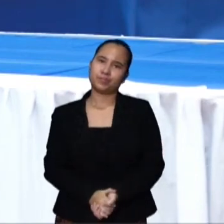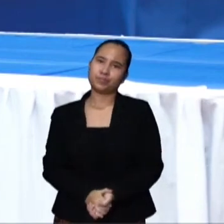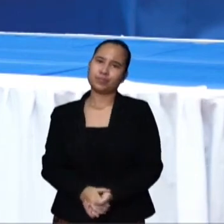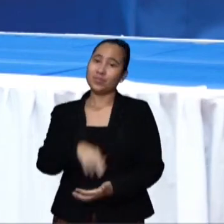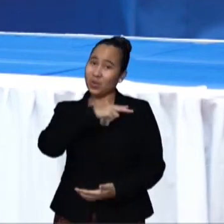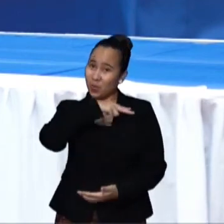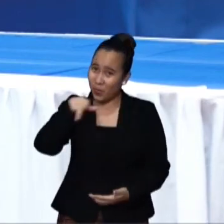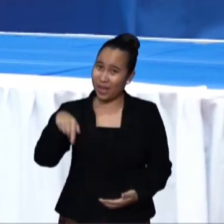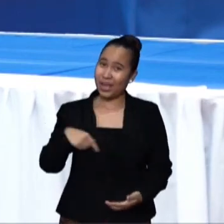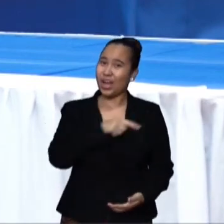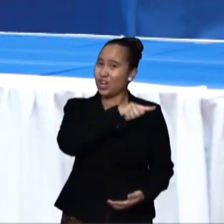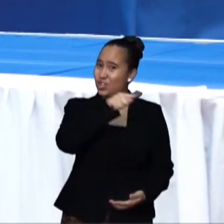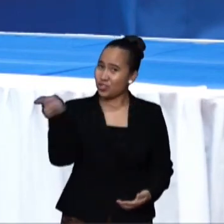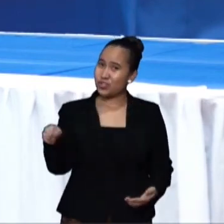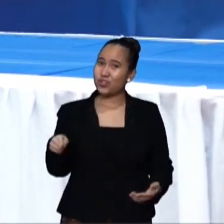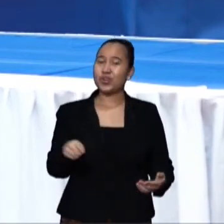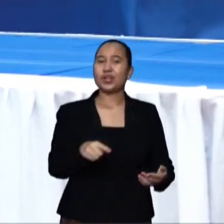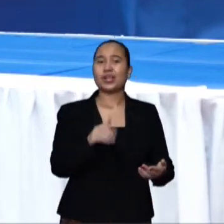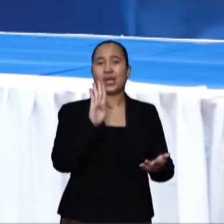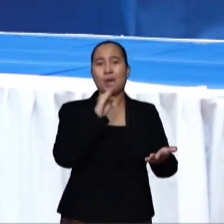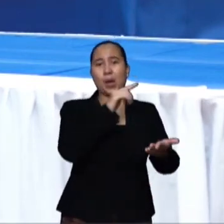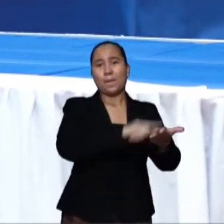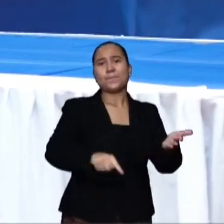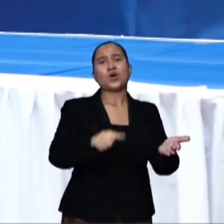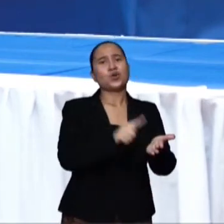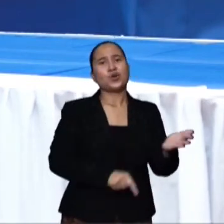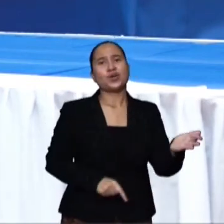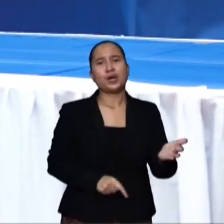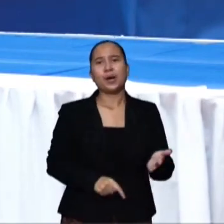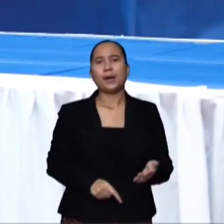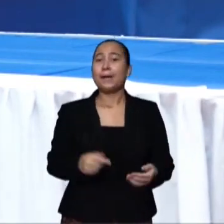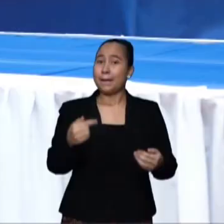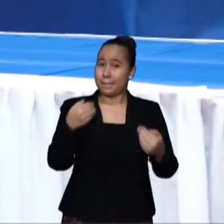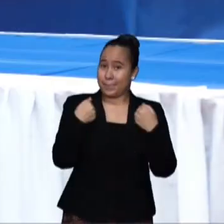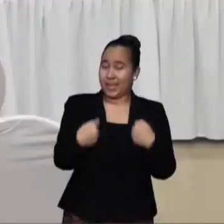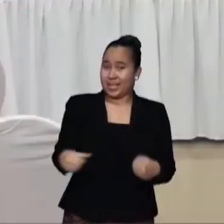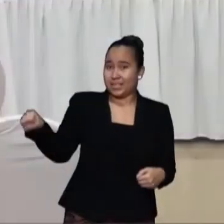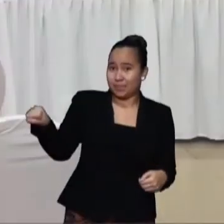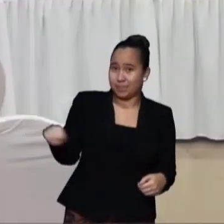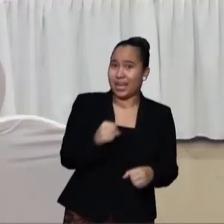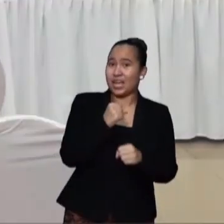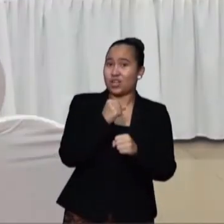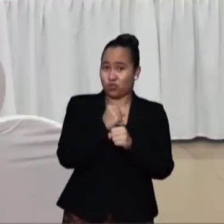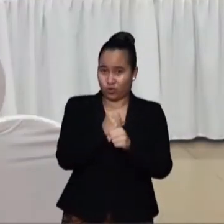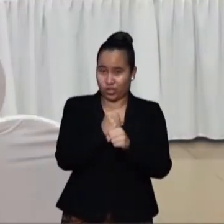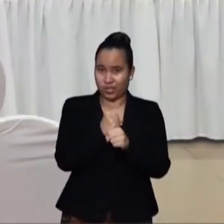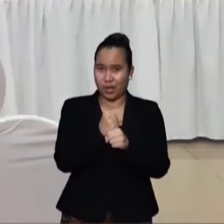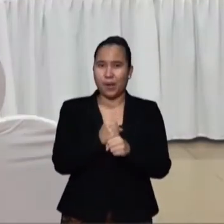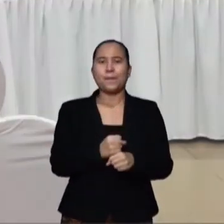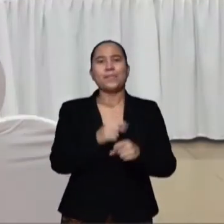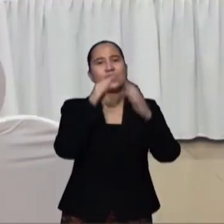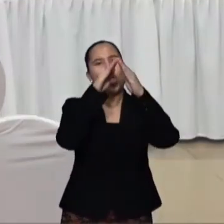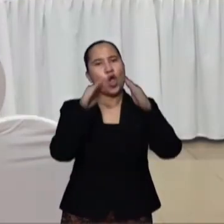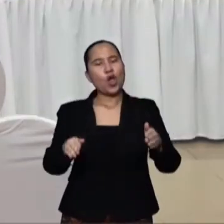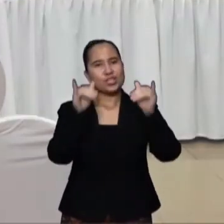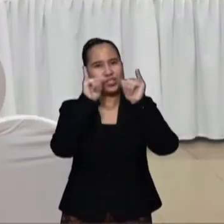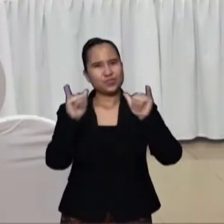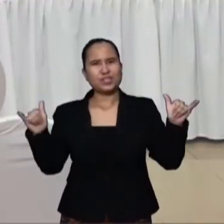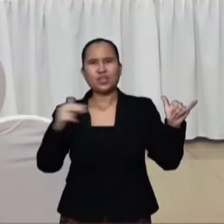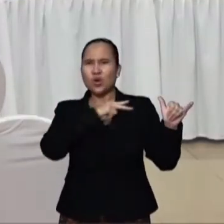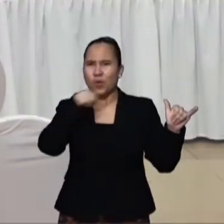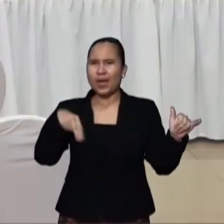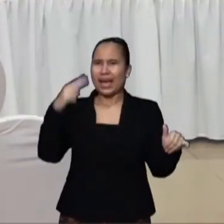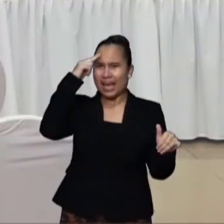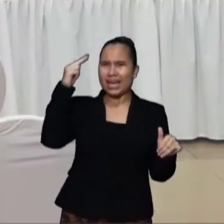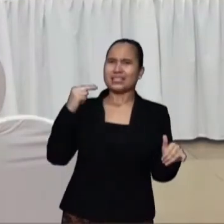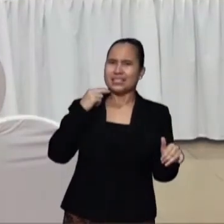jullie bekeuren. De individuen die nog steeds deelnemen aan huisfeestjes en dergelijke. We gaan heel streng tegen jullie